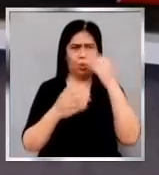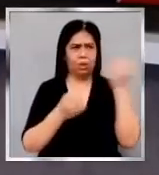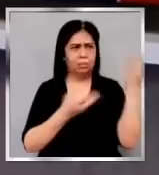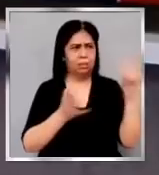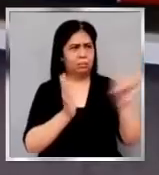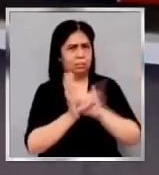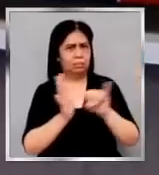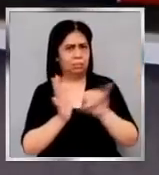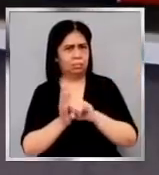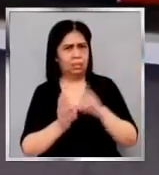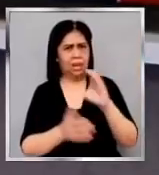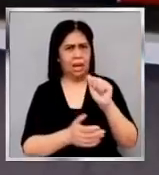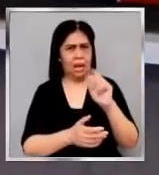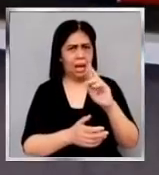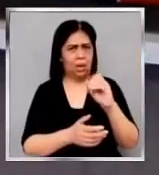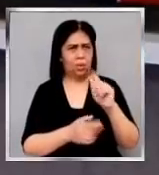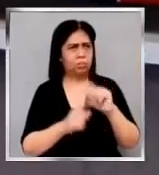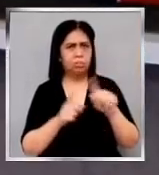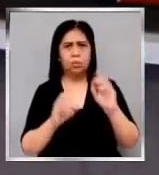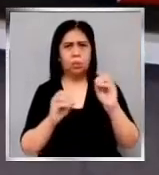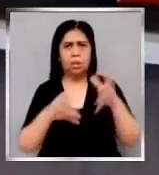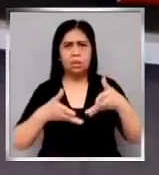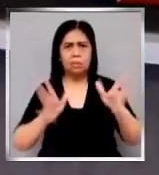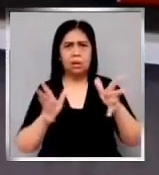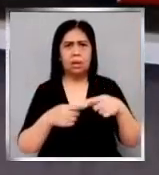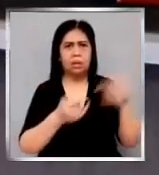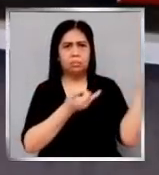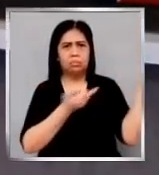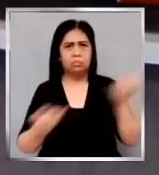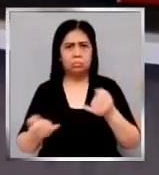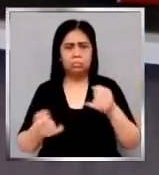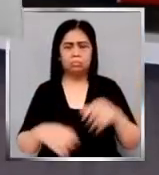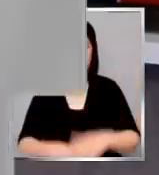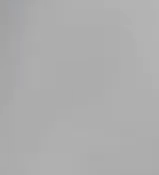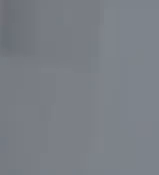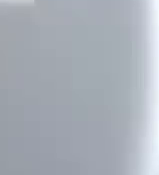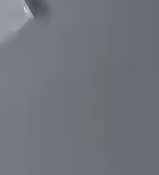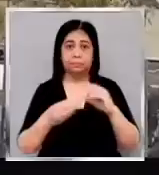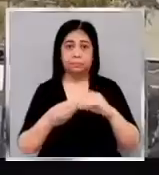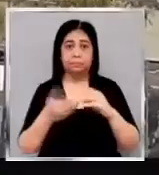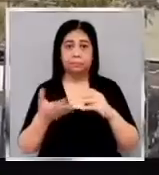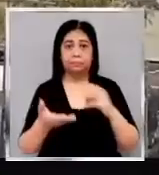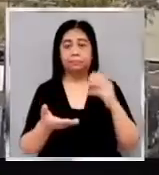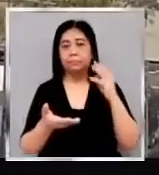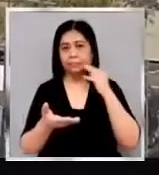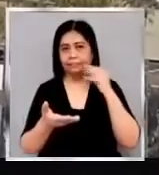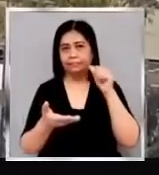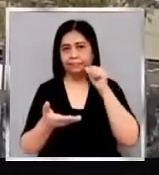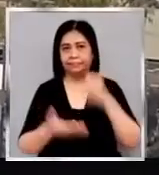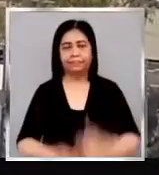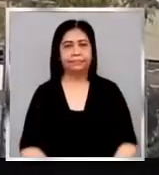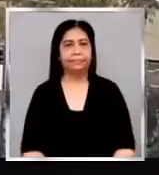na pinapayagang mag-angkat nito. Nakatutok si Marisol, Abdurahman.